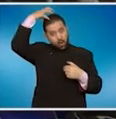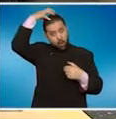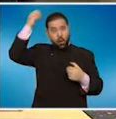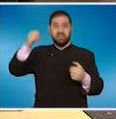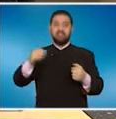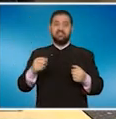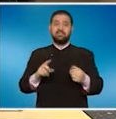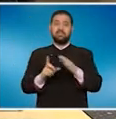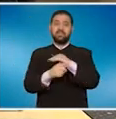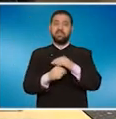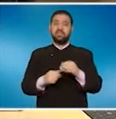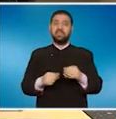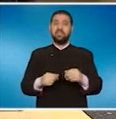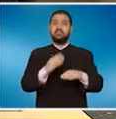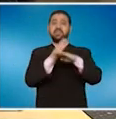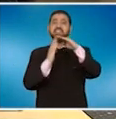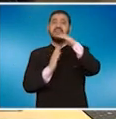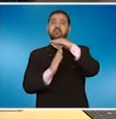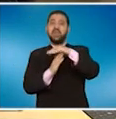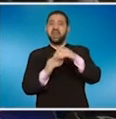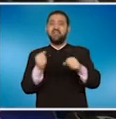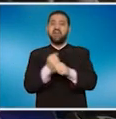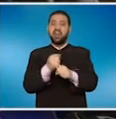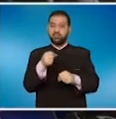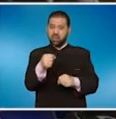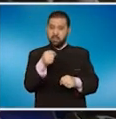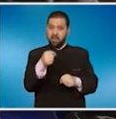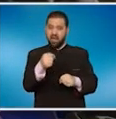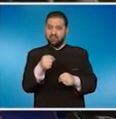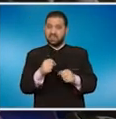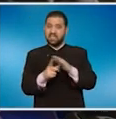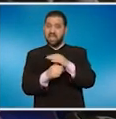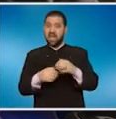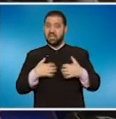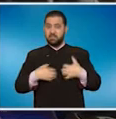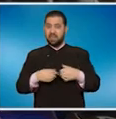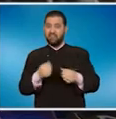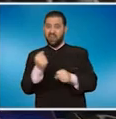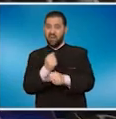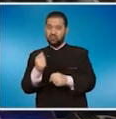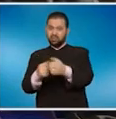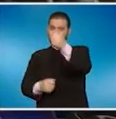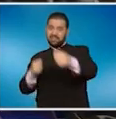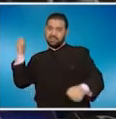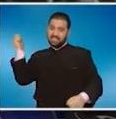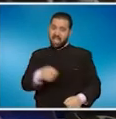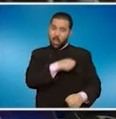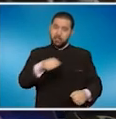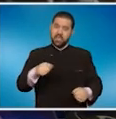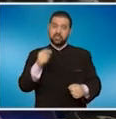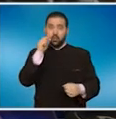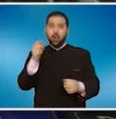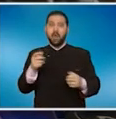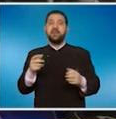sa va face pavăză nebiruită și din cumplita sa mânie va face sabia scuțită. Și lumea va porni